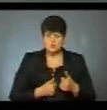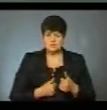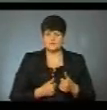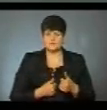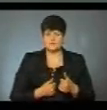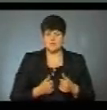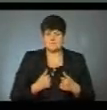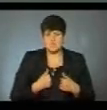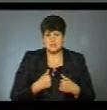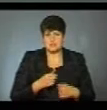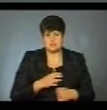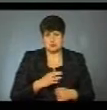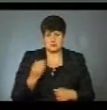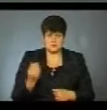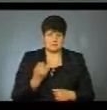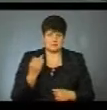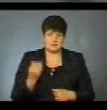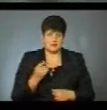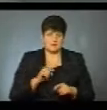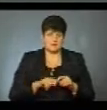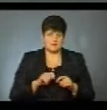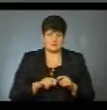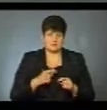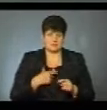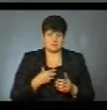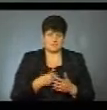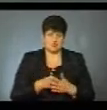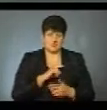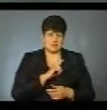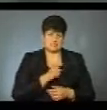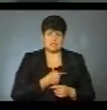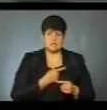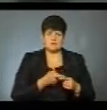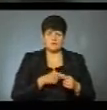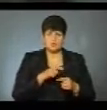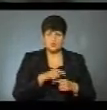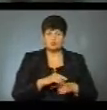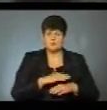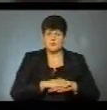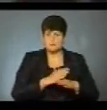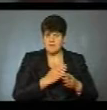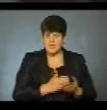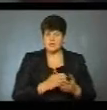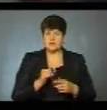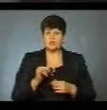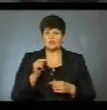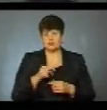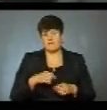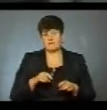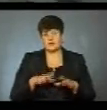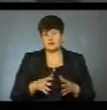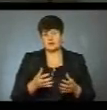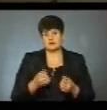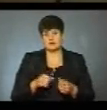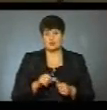то мені було самі цікаво перевірити свої сили в цьому предметі, і саме тому я вирішила